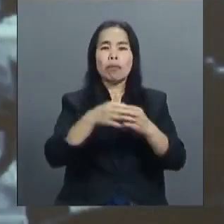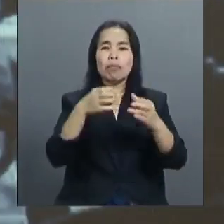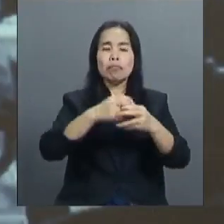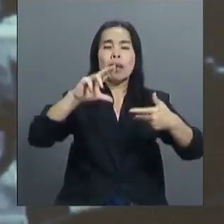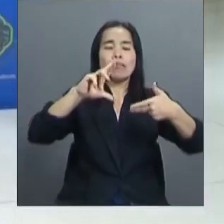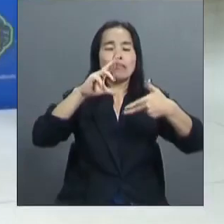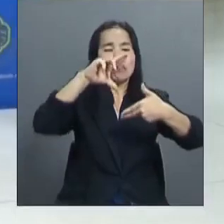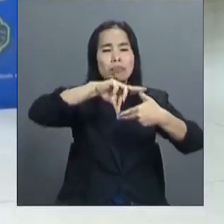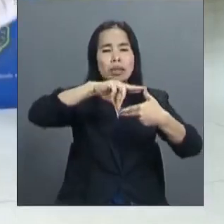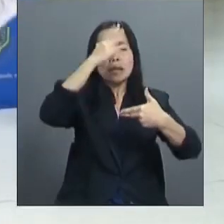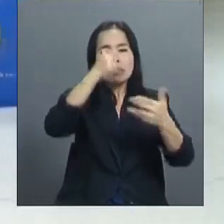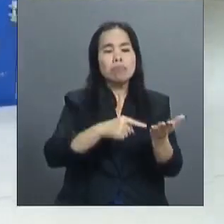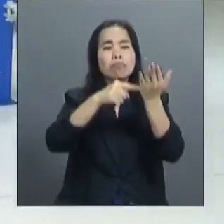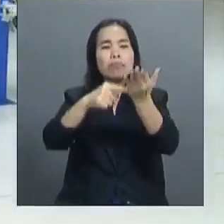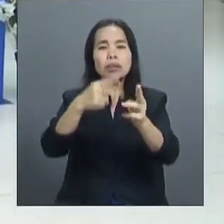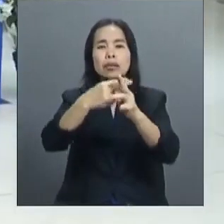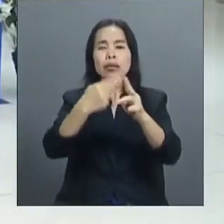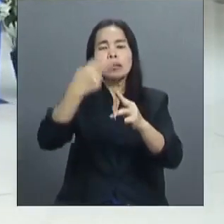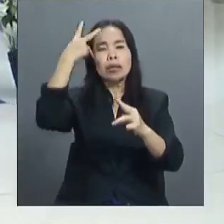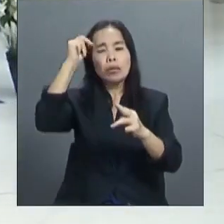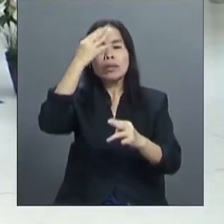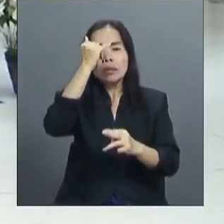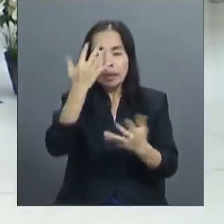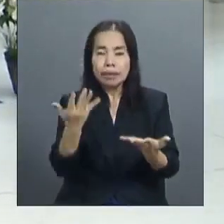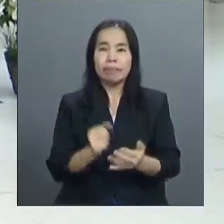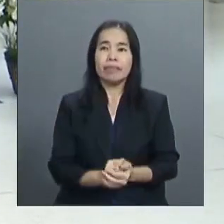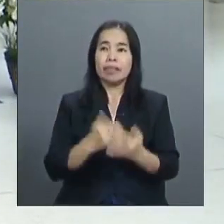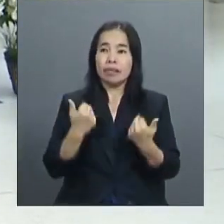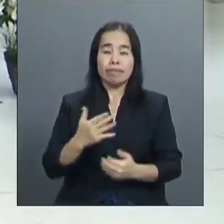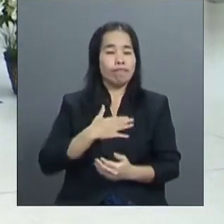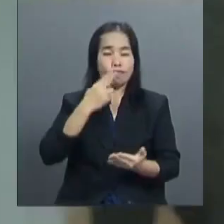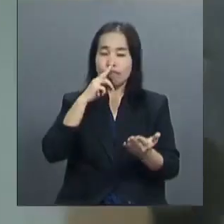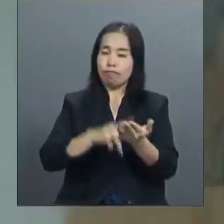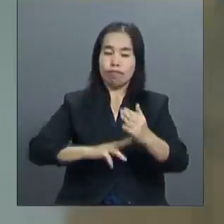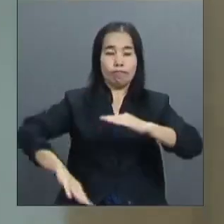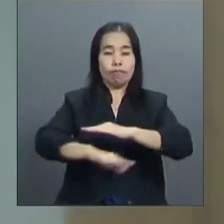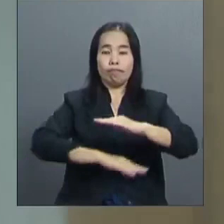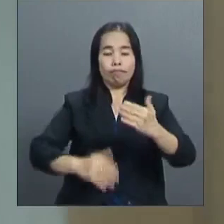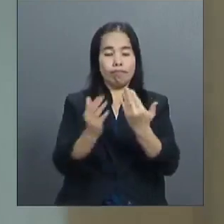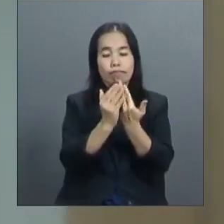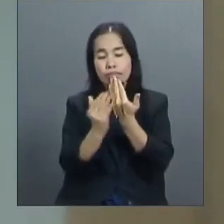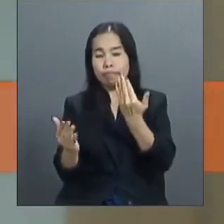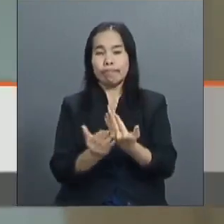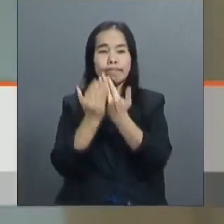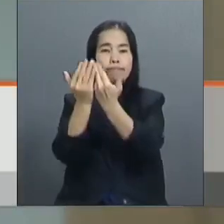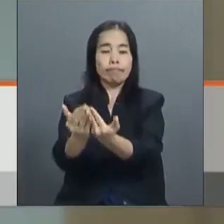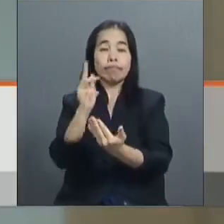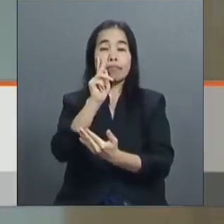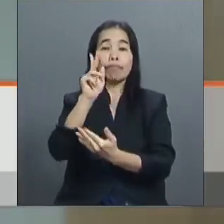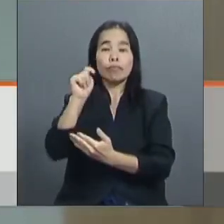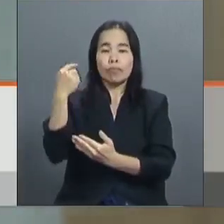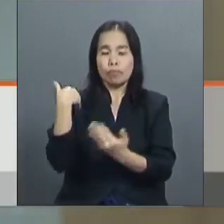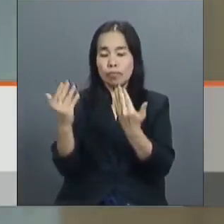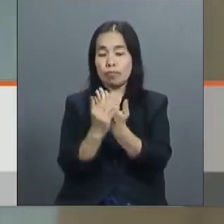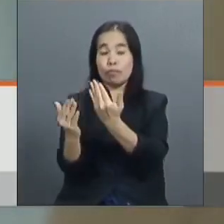เติมค่ะนายเรืองไกรลีกิจวัฒนะเข้ายื่นเอกสารหลักฐานต่อกกเพิ่มเติมอีก 2ฉบับโดยเชื่อ